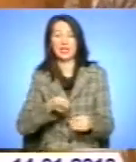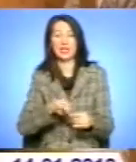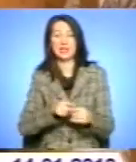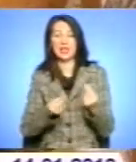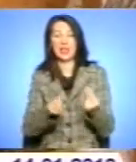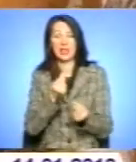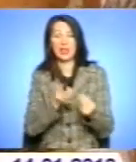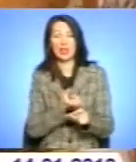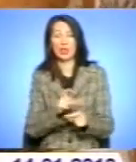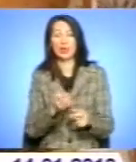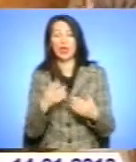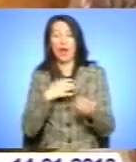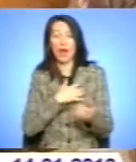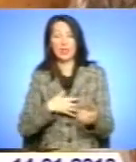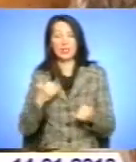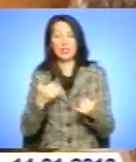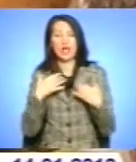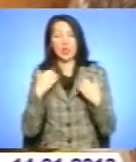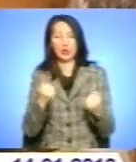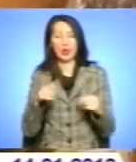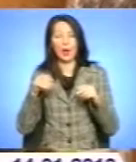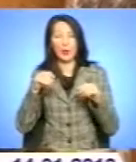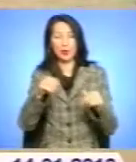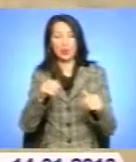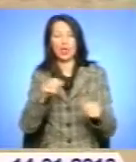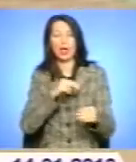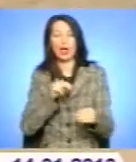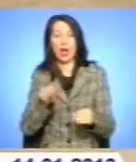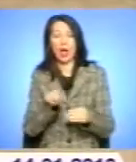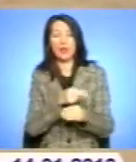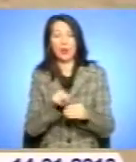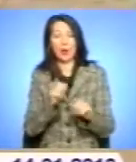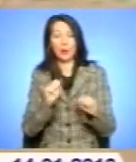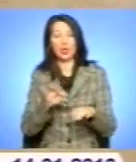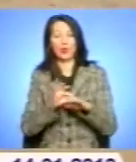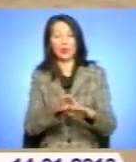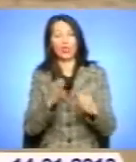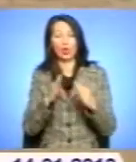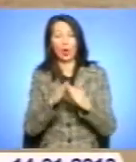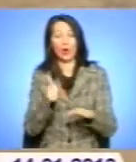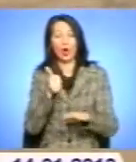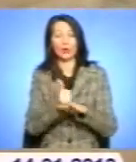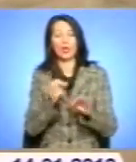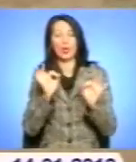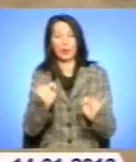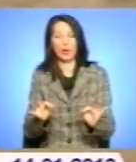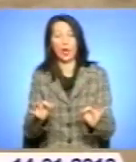надзвичайно важливі для здоров'я. Пісочну терапію можна проводити і вдома. Головне – правильно спорудити